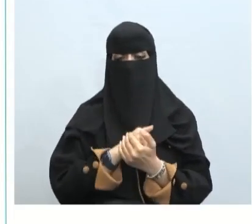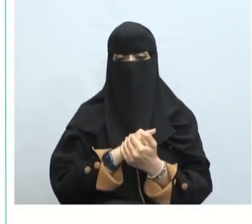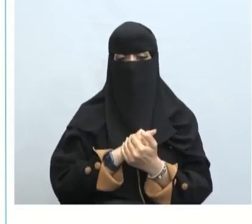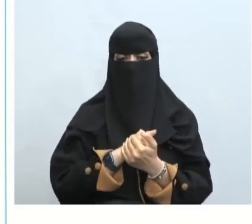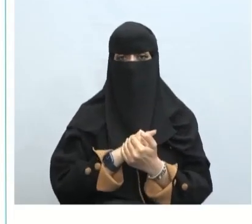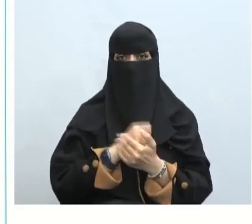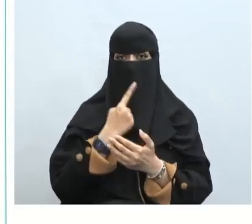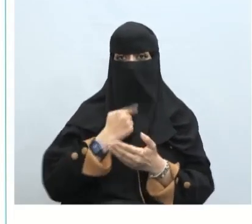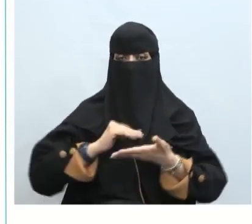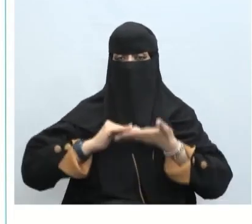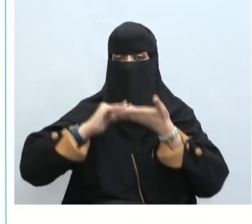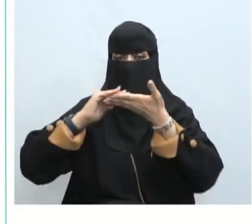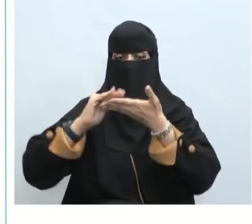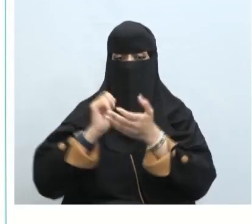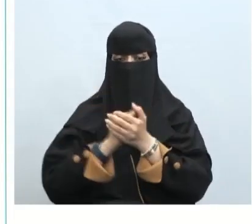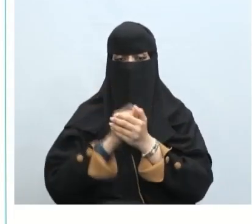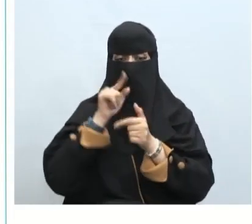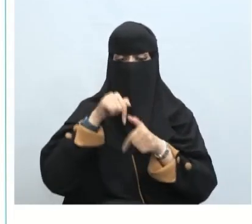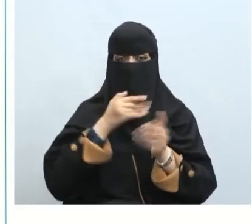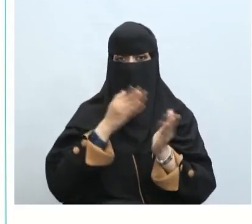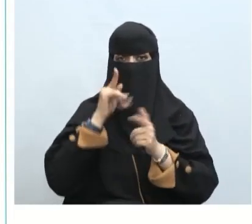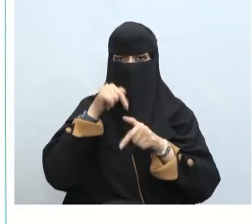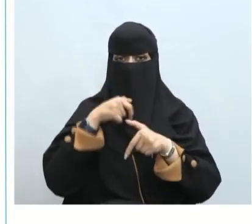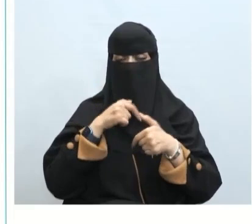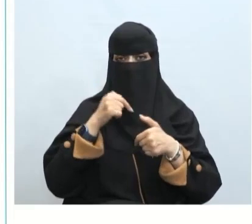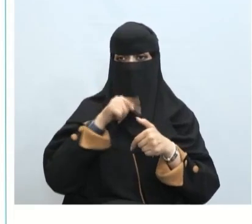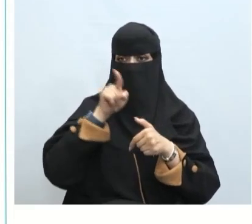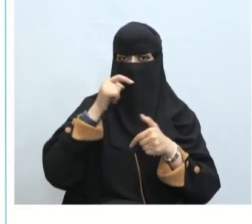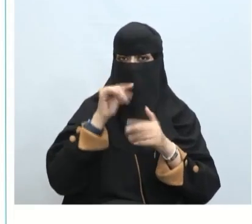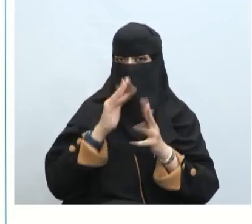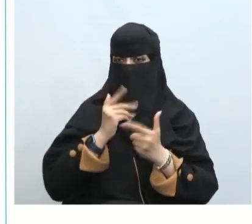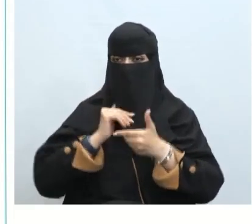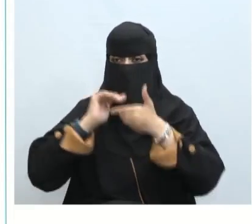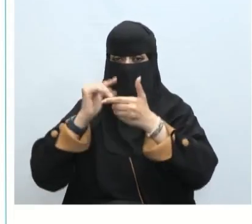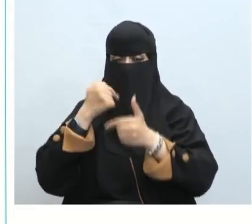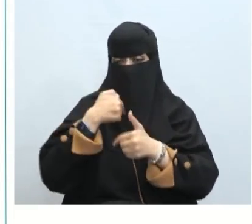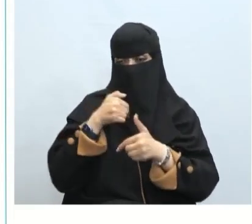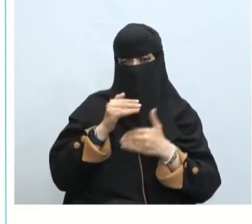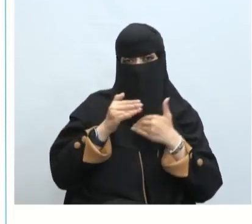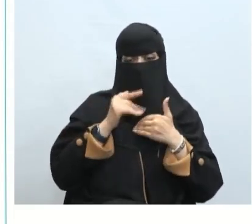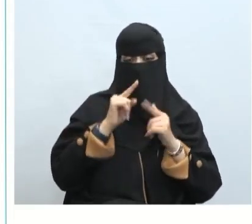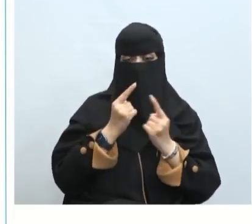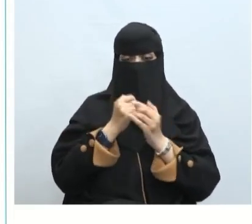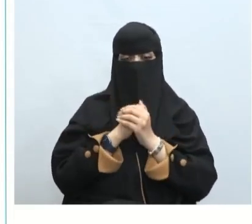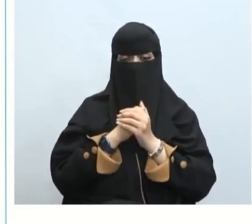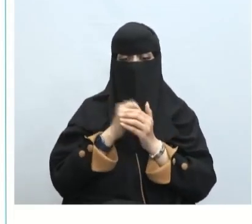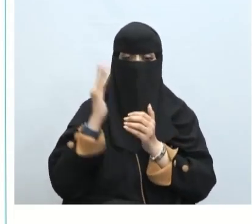وهو عكس الانانيه حيث يقدم الشخص مصالح الاخرين دون الاضرار بنفسه